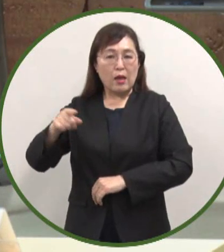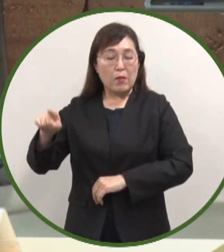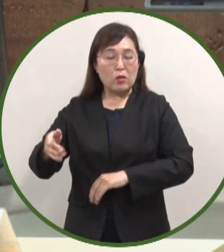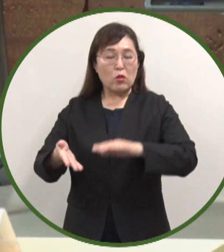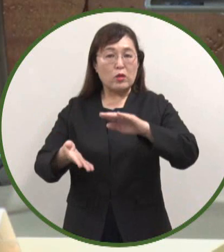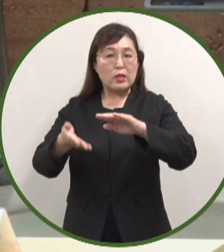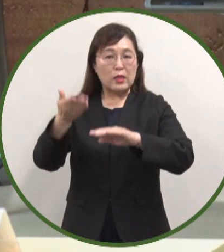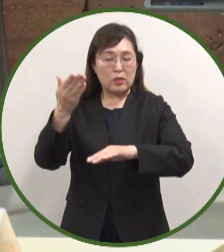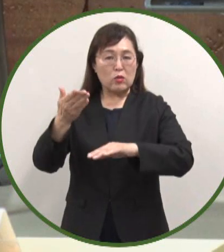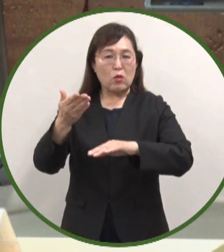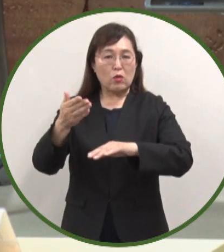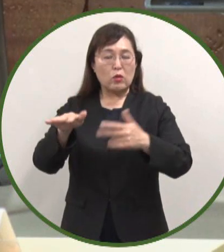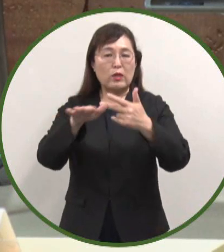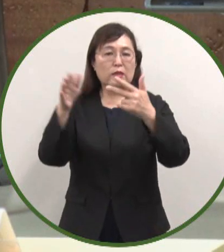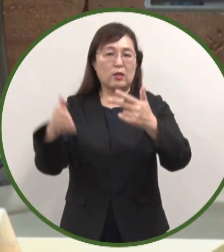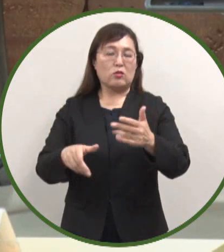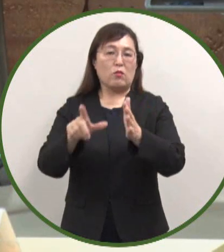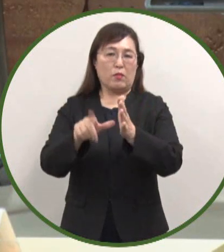設については